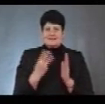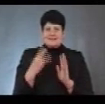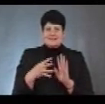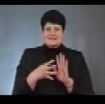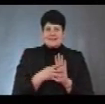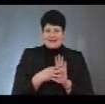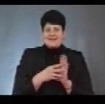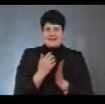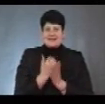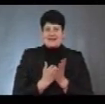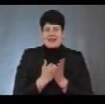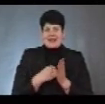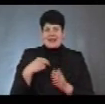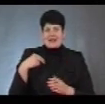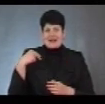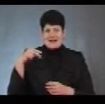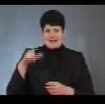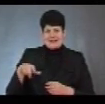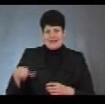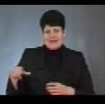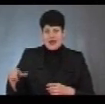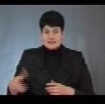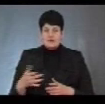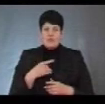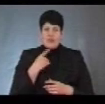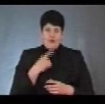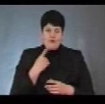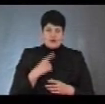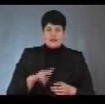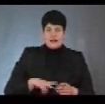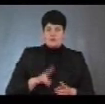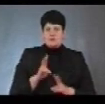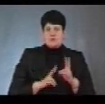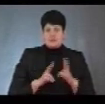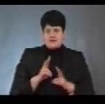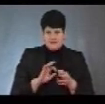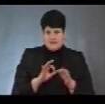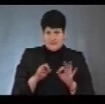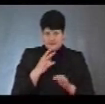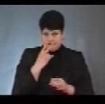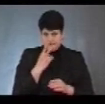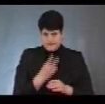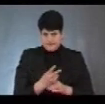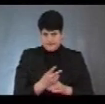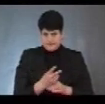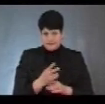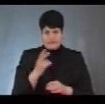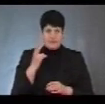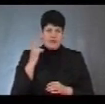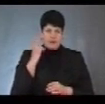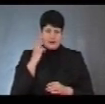39 кандидатів, розповідає директор державного підприємства «Поліграфічний комбінат «Україна». Детальніше про це у сюжеті наших київських